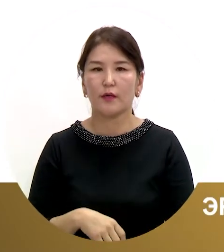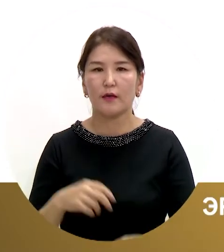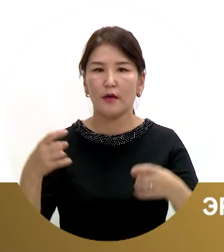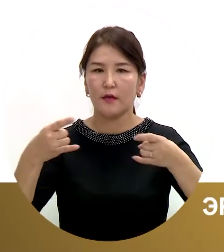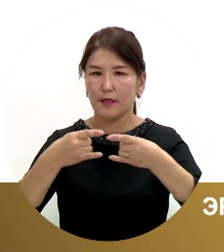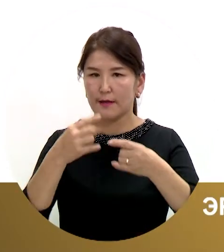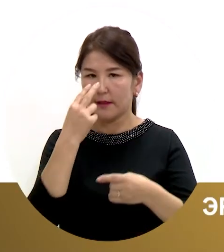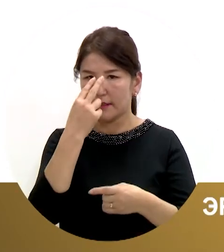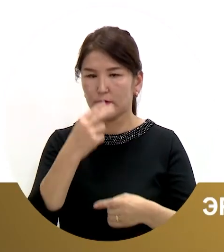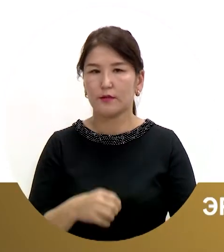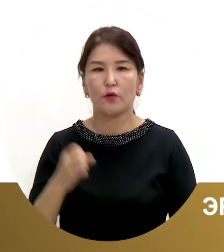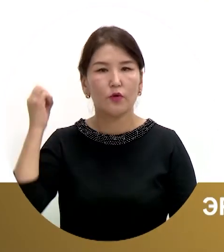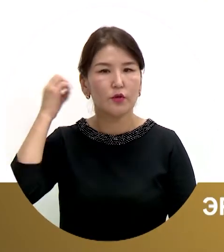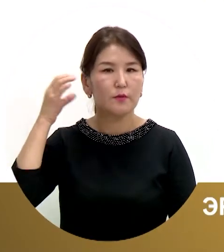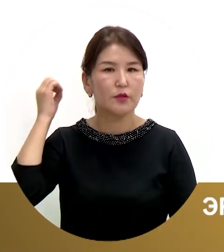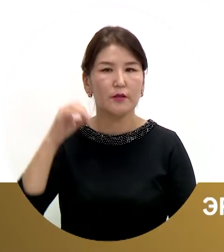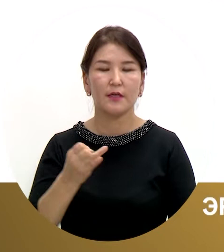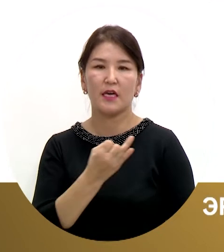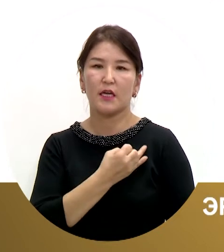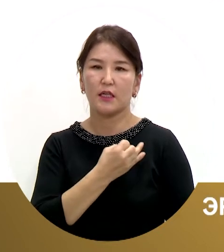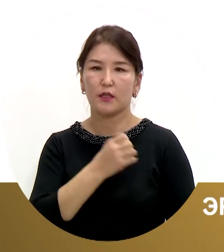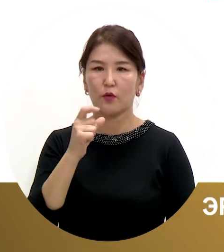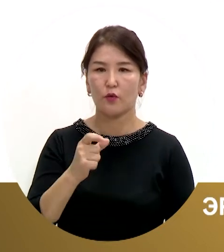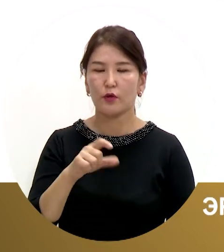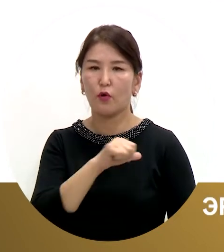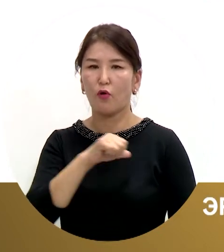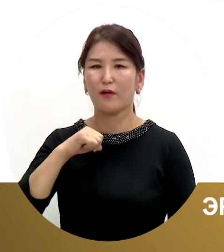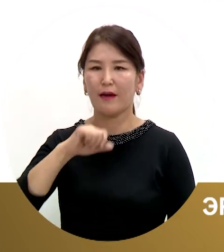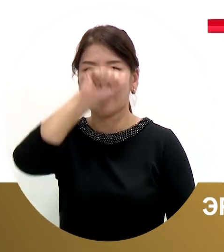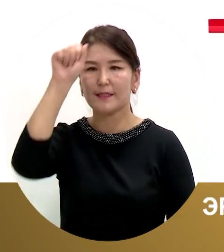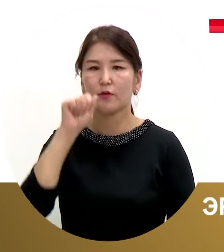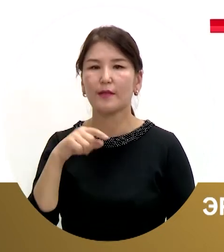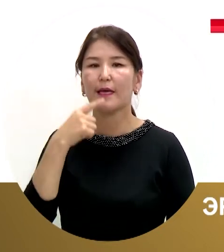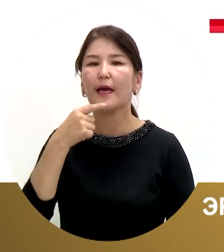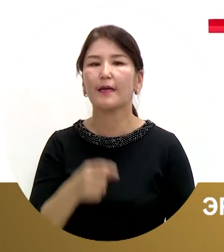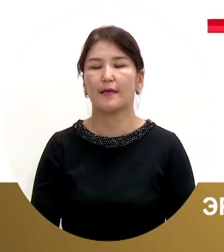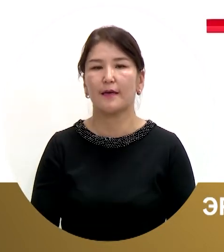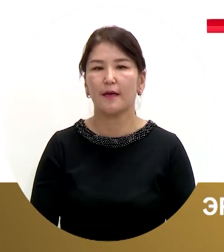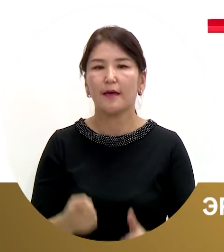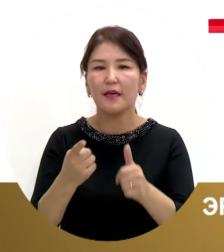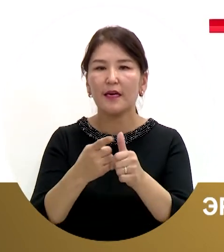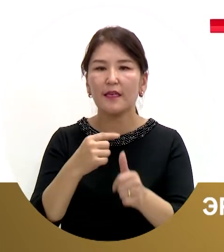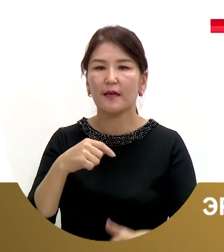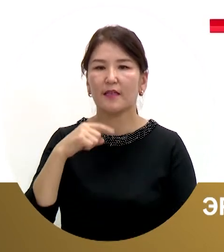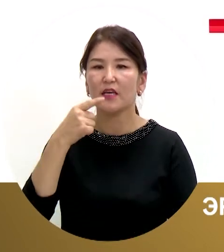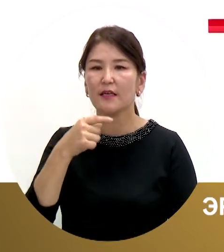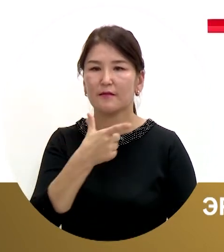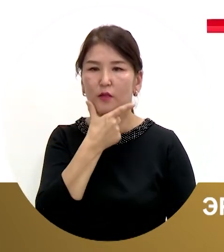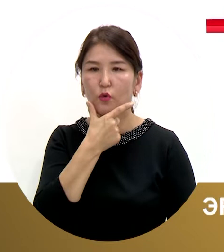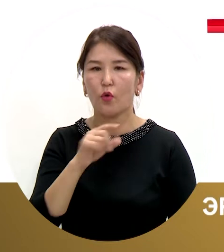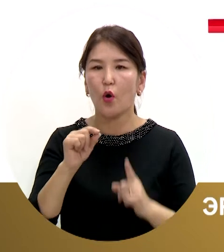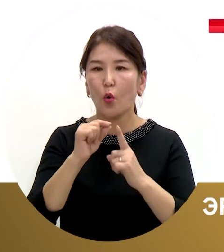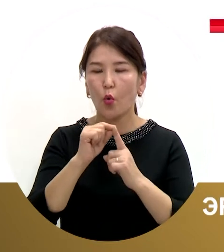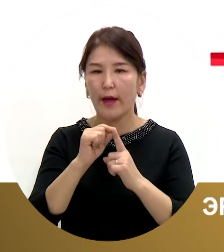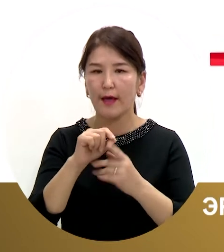телевиз үзэх, хөгжим сонсох, за итгэдэг хүндээ өөрийнхөө асуудлыг ярих, хин нэгэнд хэлж чадаагүйгээ бичиж өгөх,